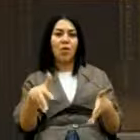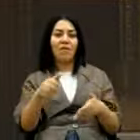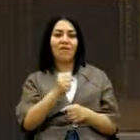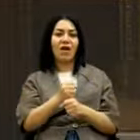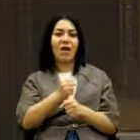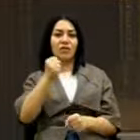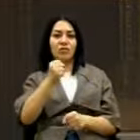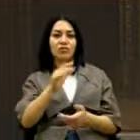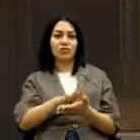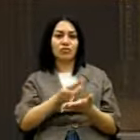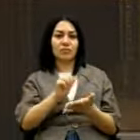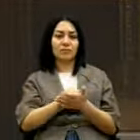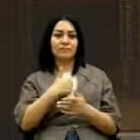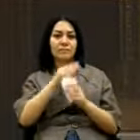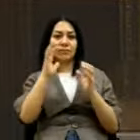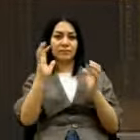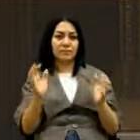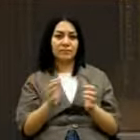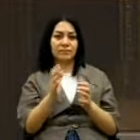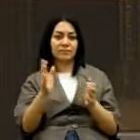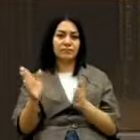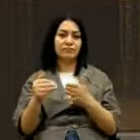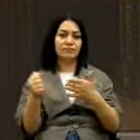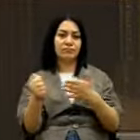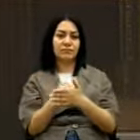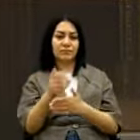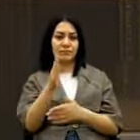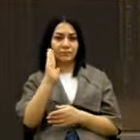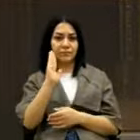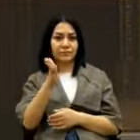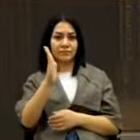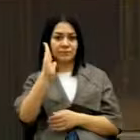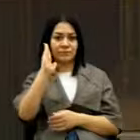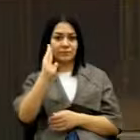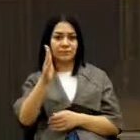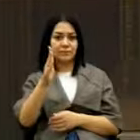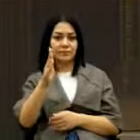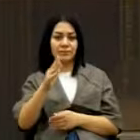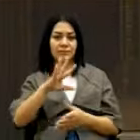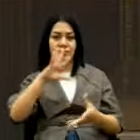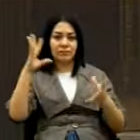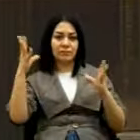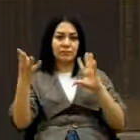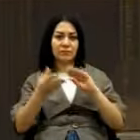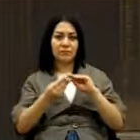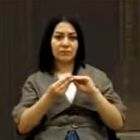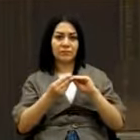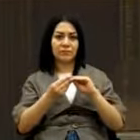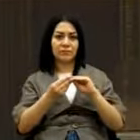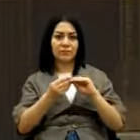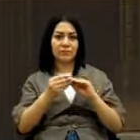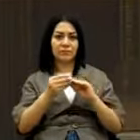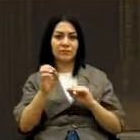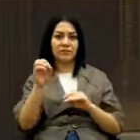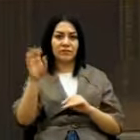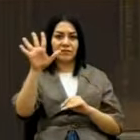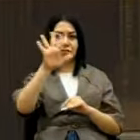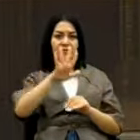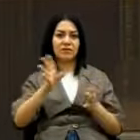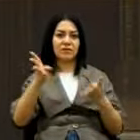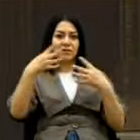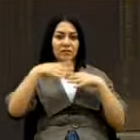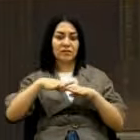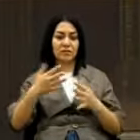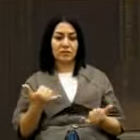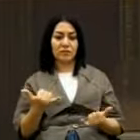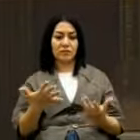անխոչնդոտ ճանապարհ հարթում դեպի ամբողջական անշրջելի եվրոինտեգրացիա։ Իսկ